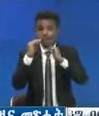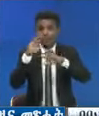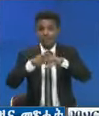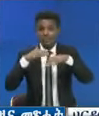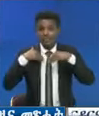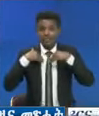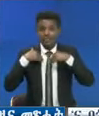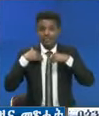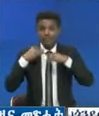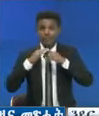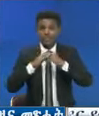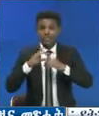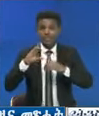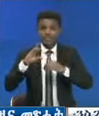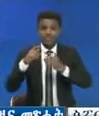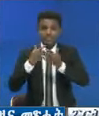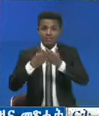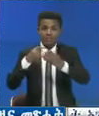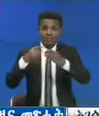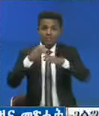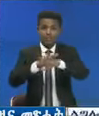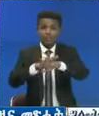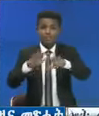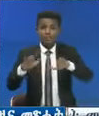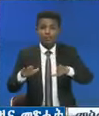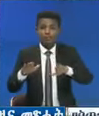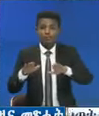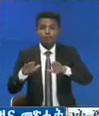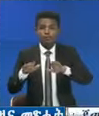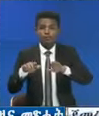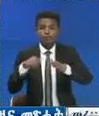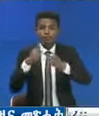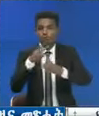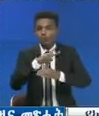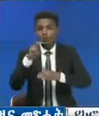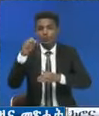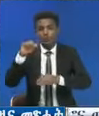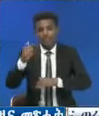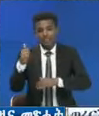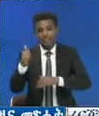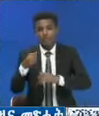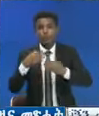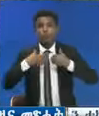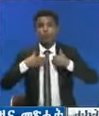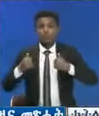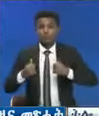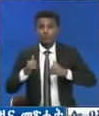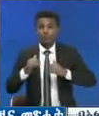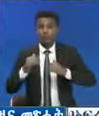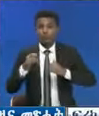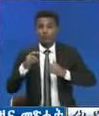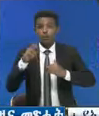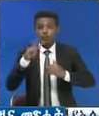አዝሆል ሄክታሩ። እዚህ ደለመኔ እንኳ የወረዳ ሞዴል ተፋሰስ ስለሆነ እዚህ ውስጥ እንግዲህ ወደ 210 ወጣቶች በአጠቃላይ ከ200,000 ብር